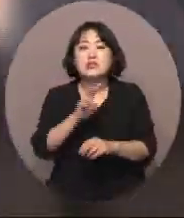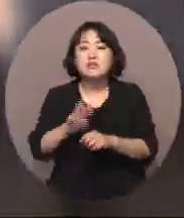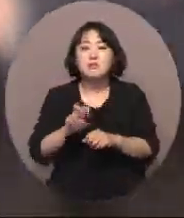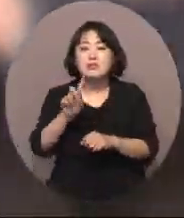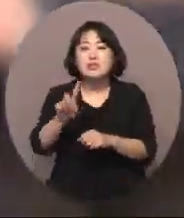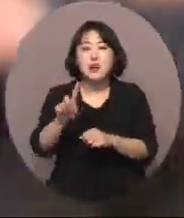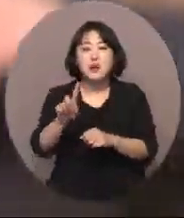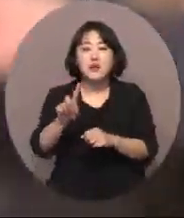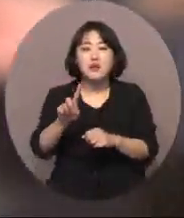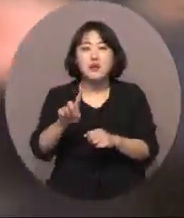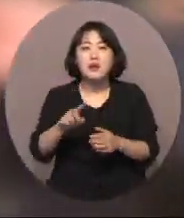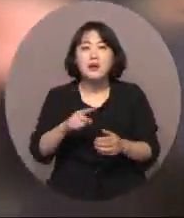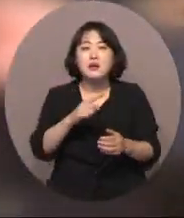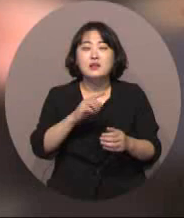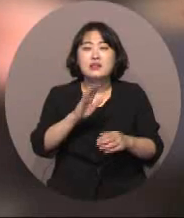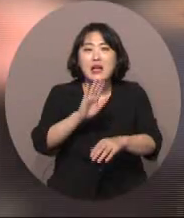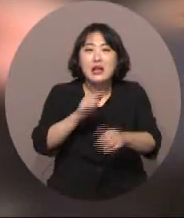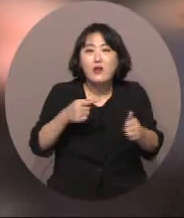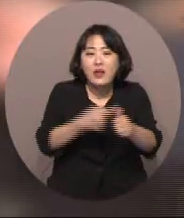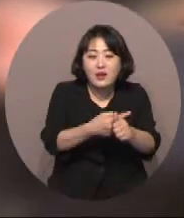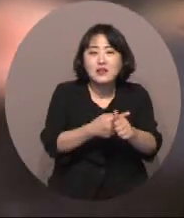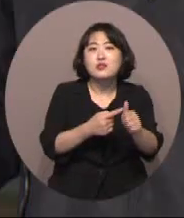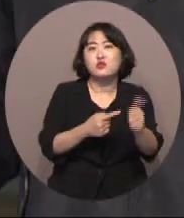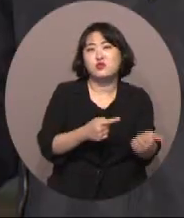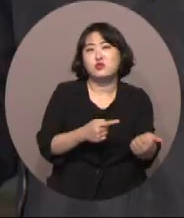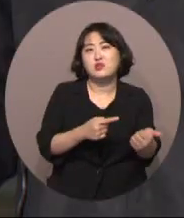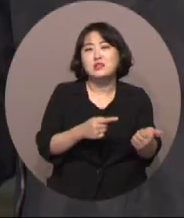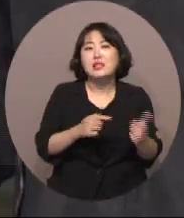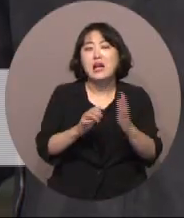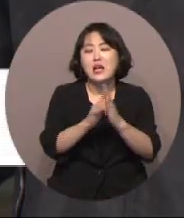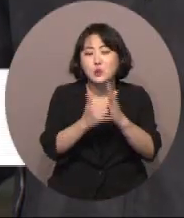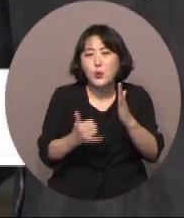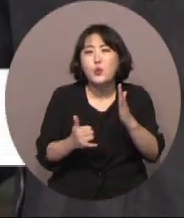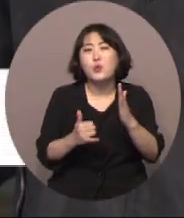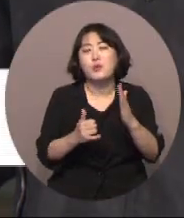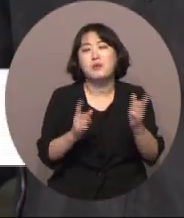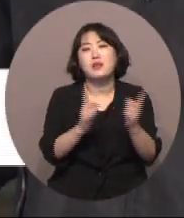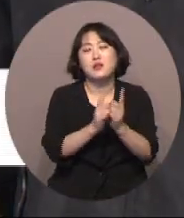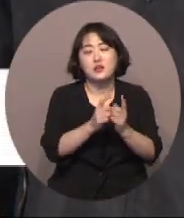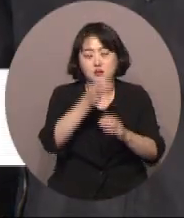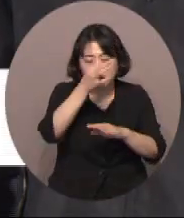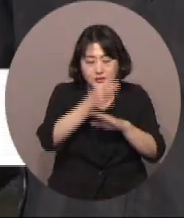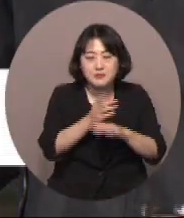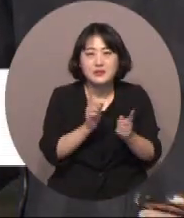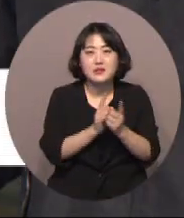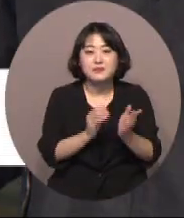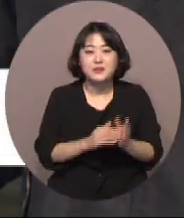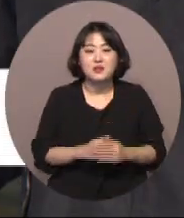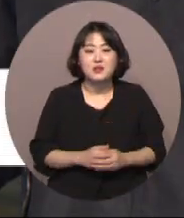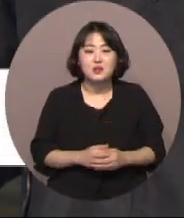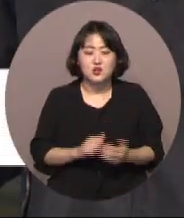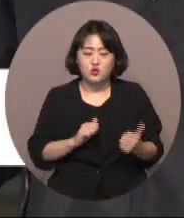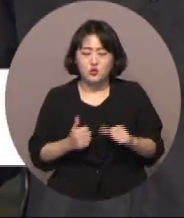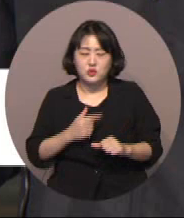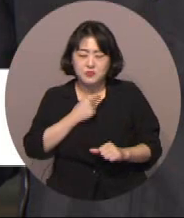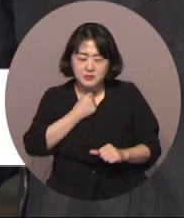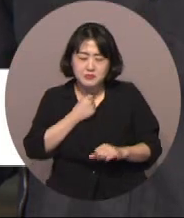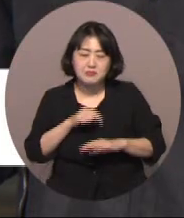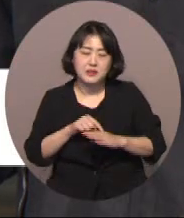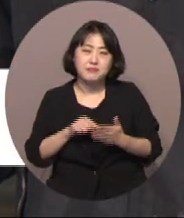만에 살해된 피해자와 유족에 사과했습니다. 죽고 싶은 심정밖에는 없습니다.